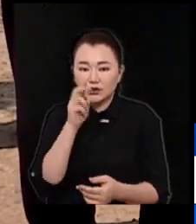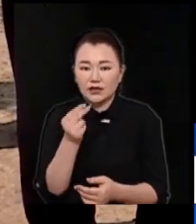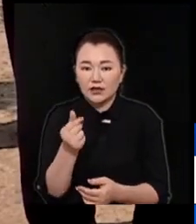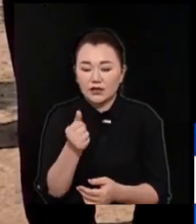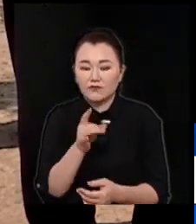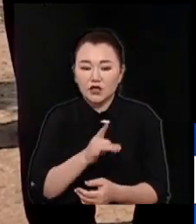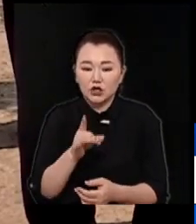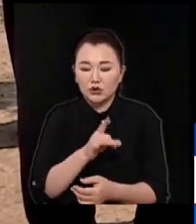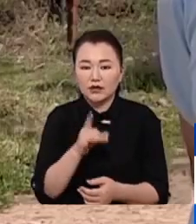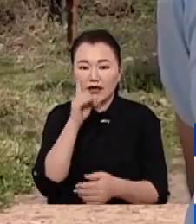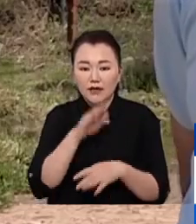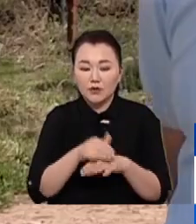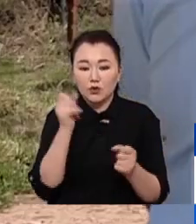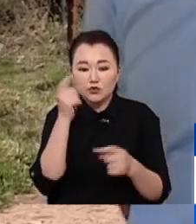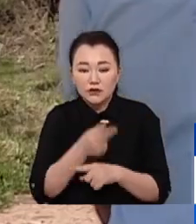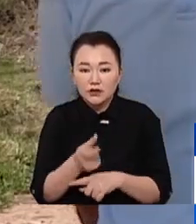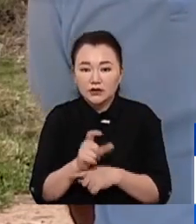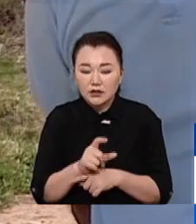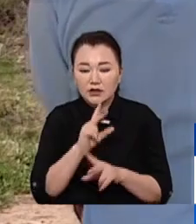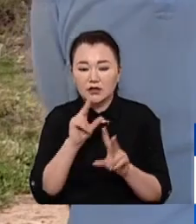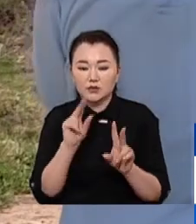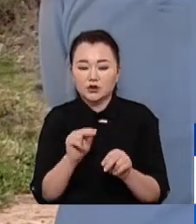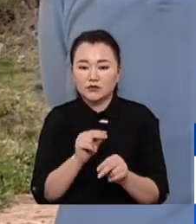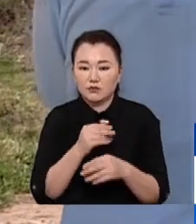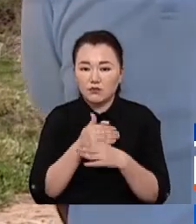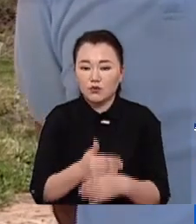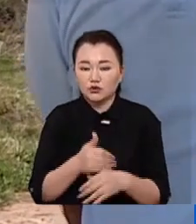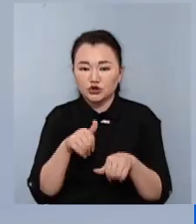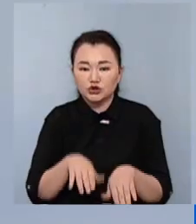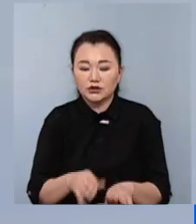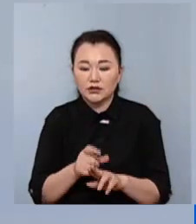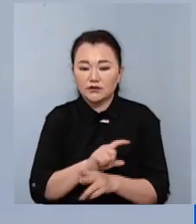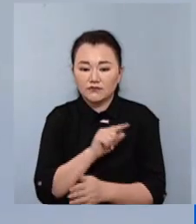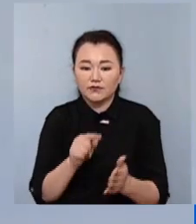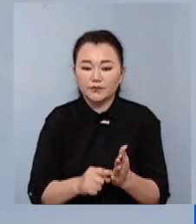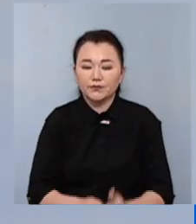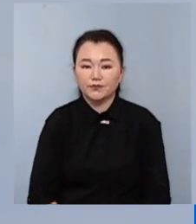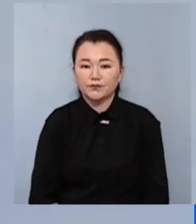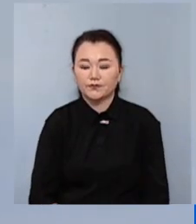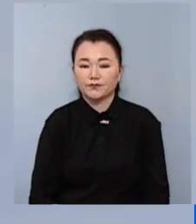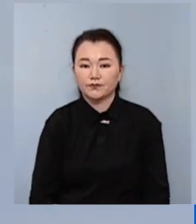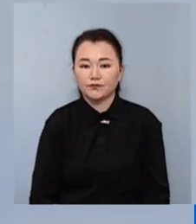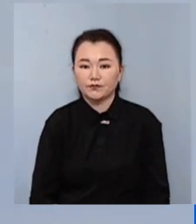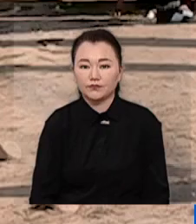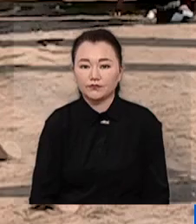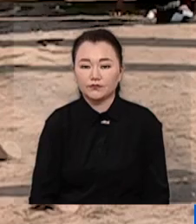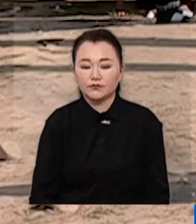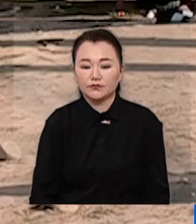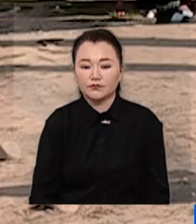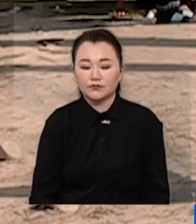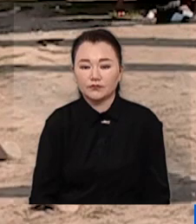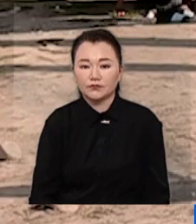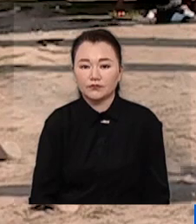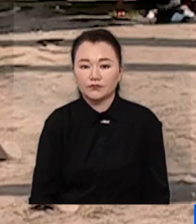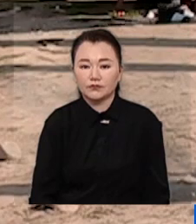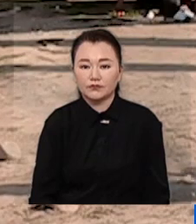В районном же акимате, узнав об этом, обещали содействовать в решении данного вопроса. Бахрамбек Талибжанов, Ильдар Жунысканов,